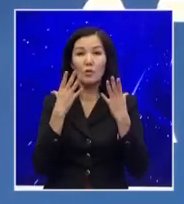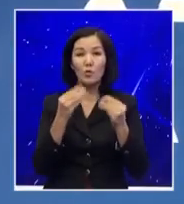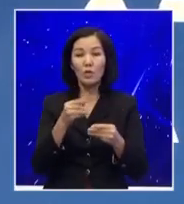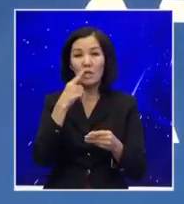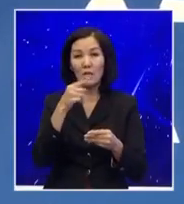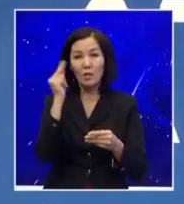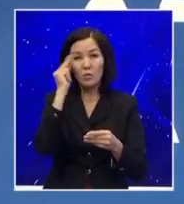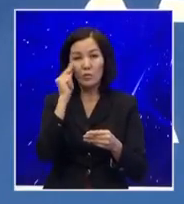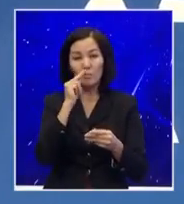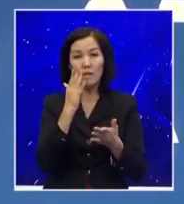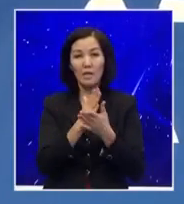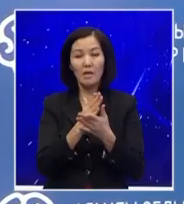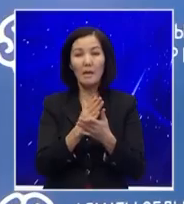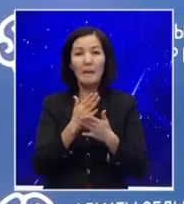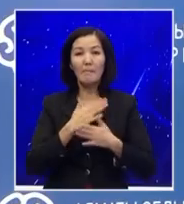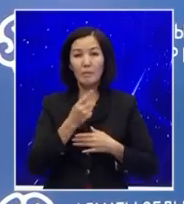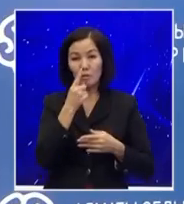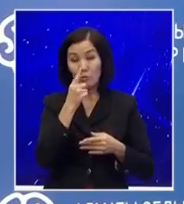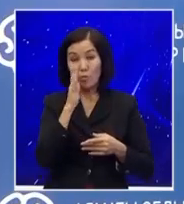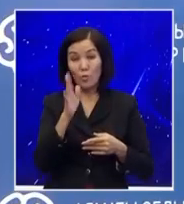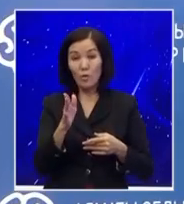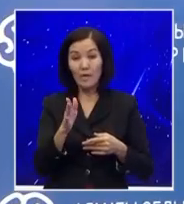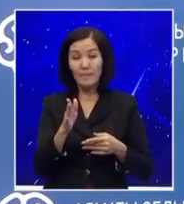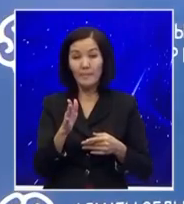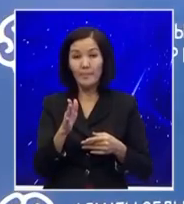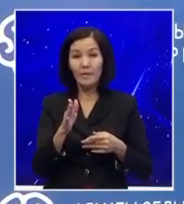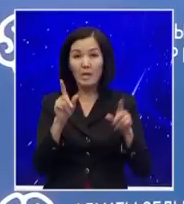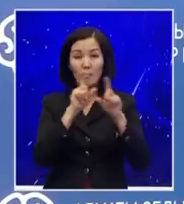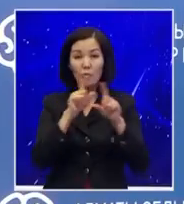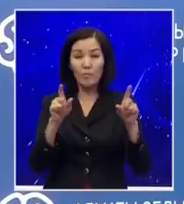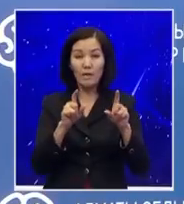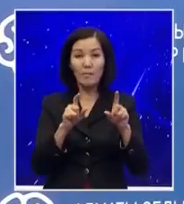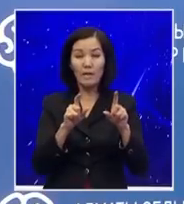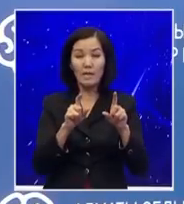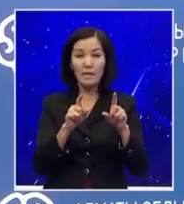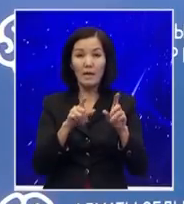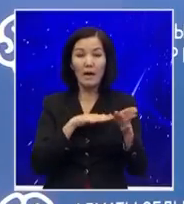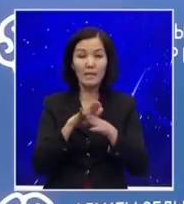курспен айналысып отыр. Біз жақын арада бұл мекемелердің